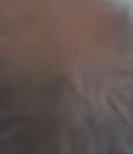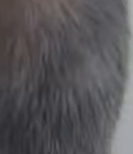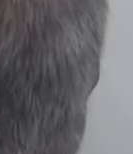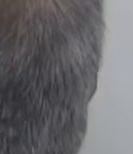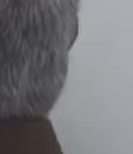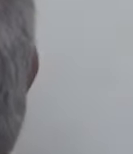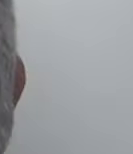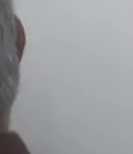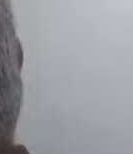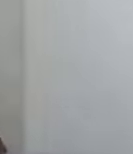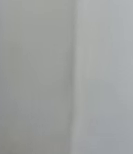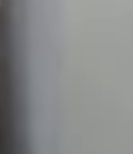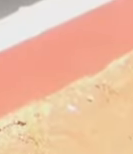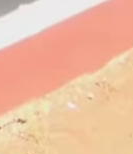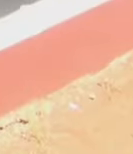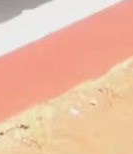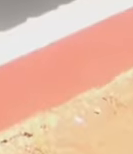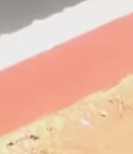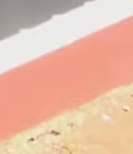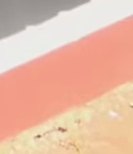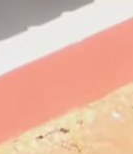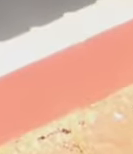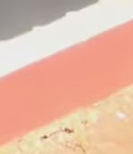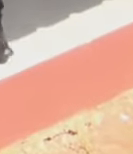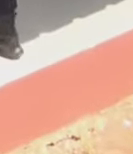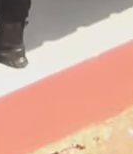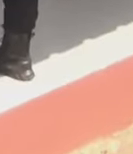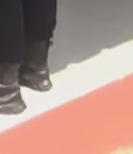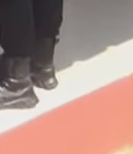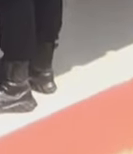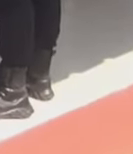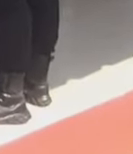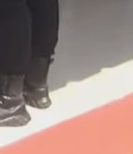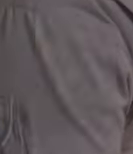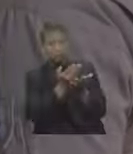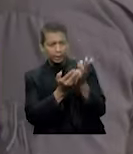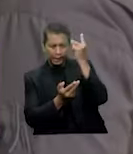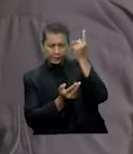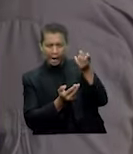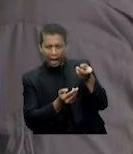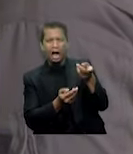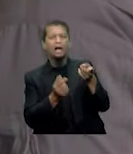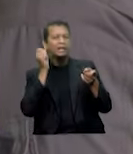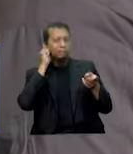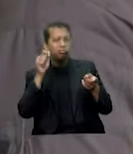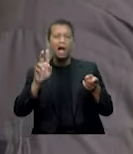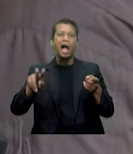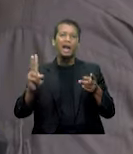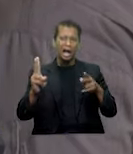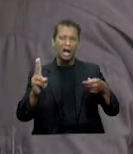Majelis Hakim Pengadilan Negeri Subang menilai terdakwa Yosef terbukti melakukan pembunuhan berencana terhadap istri dan anaknya di tahun 2021